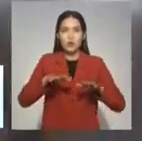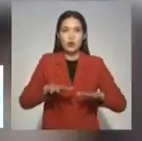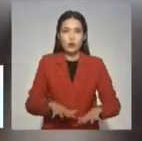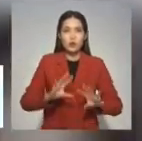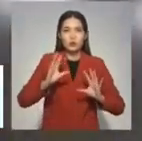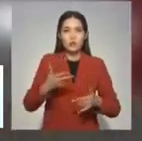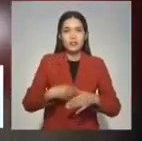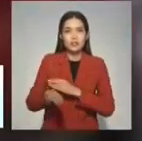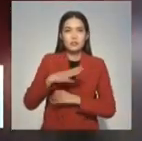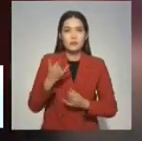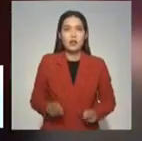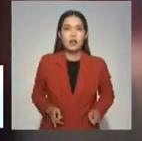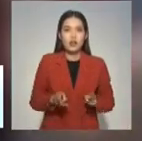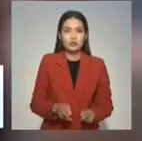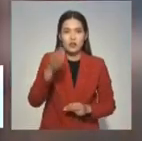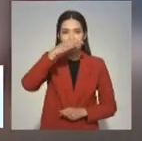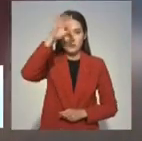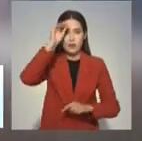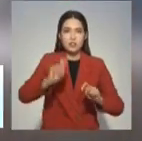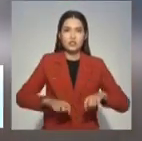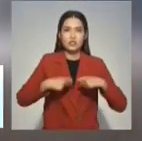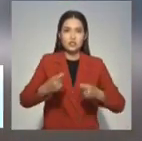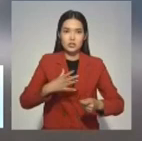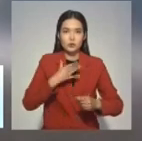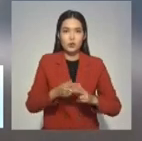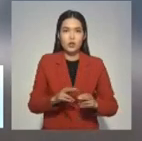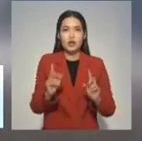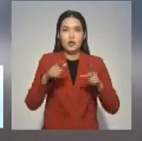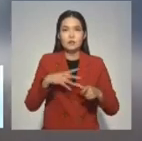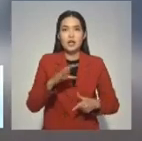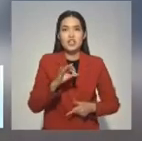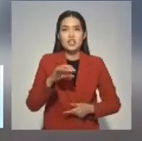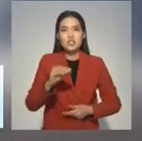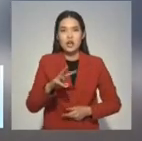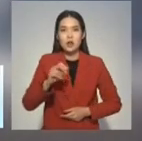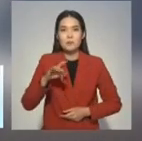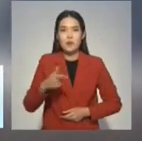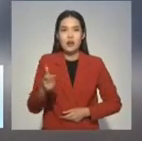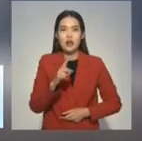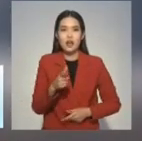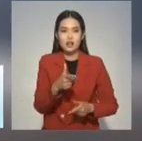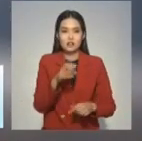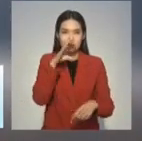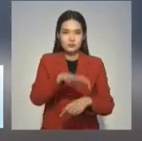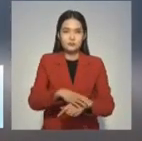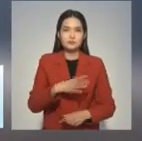қалады. Қазір күдікті полицияға жеткізілді. Оның атына тіркелген ИЖ маркалы газ тапаншасы тәркіленді.